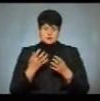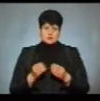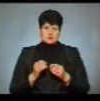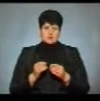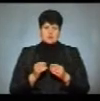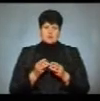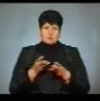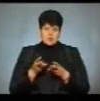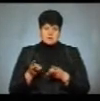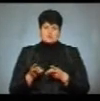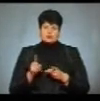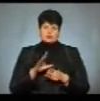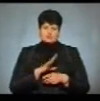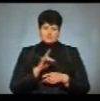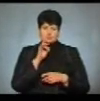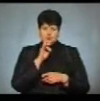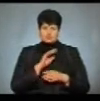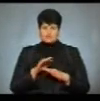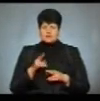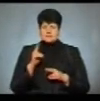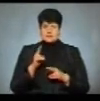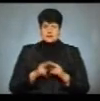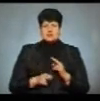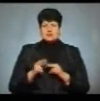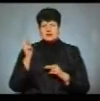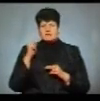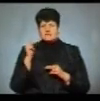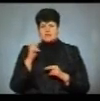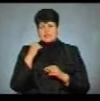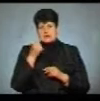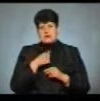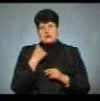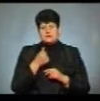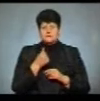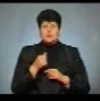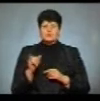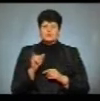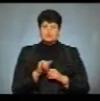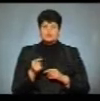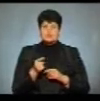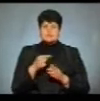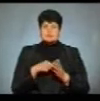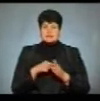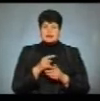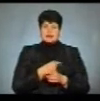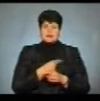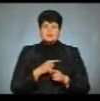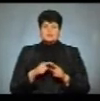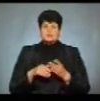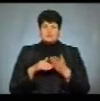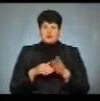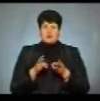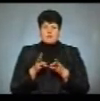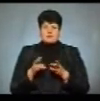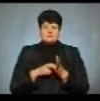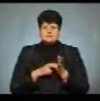опалення для того, щоб було комфортно дітям закінчити навчальний рік. У Тернопільській міській лікарні швидкої допомоги опалення